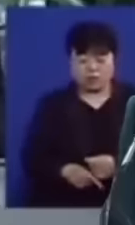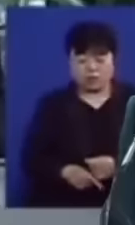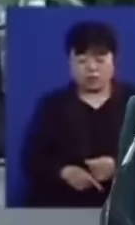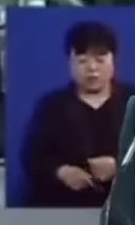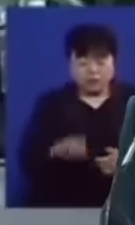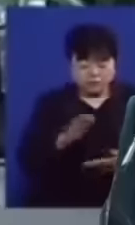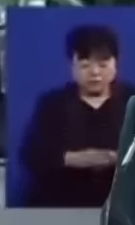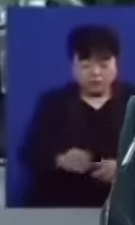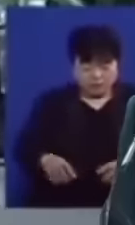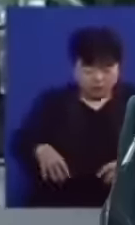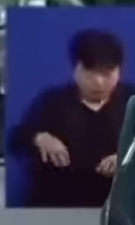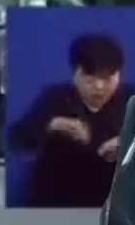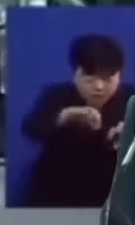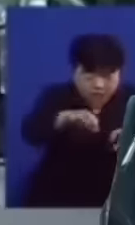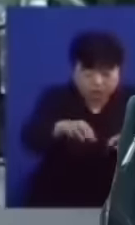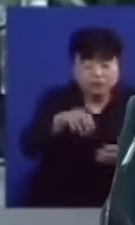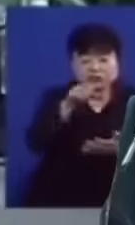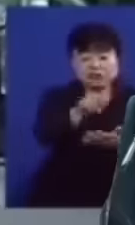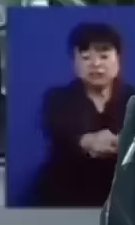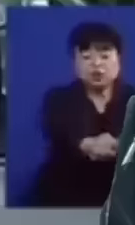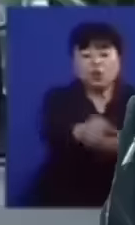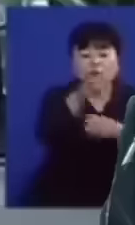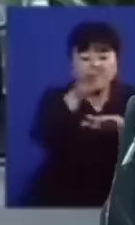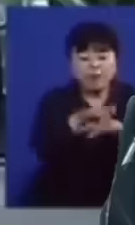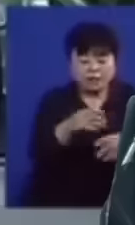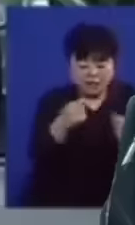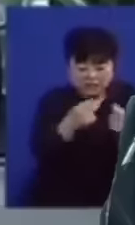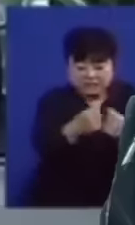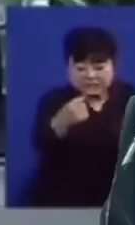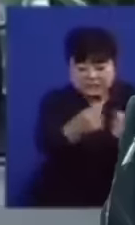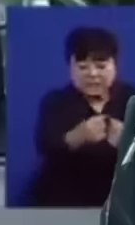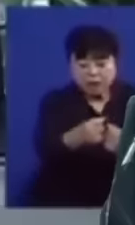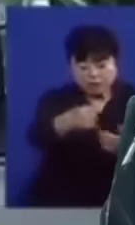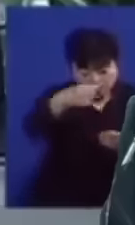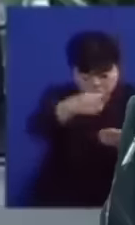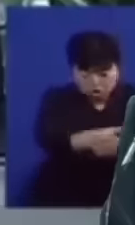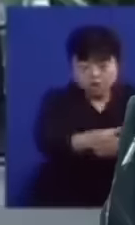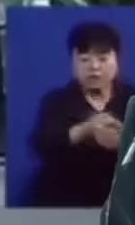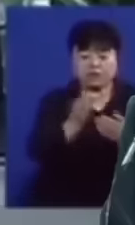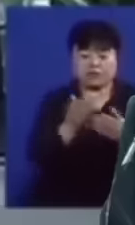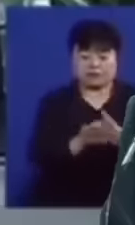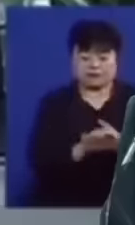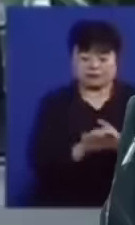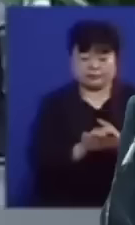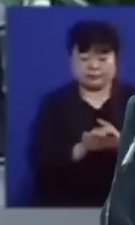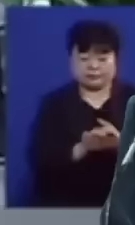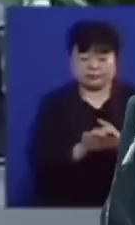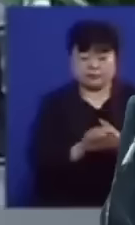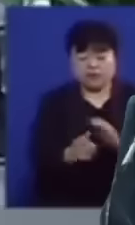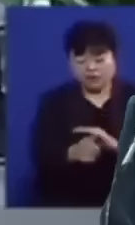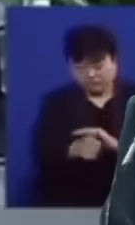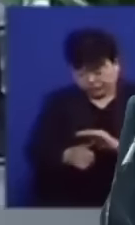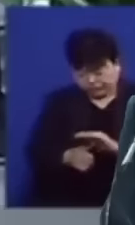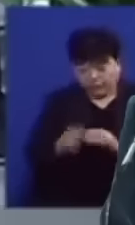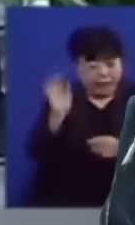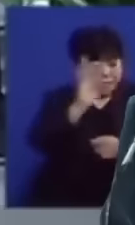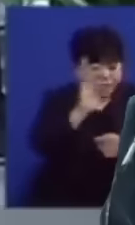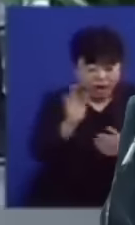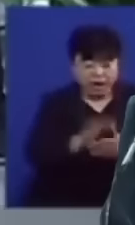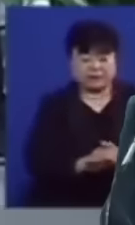정직격적으로 들어가는 것이 침노입니다. 마귀와의 싸움은 결심을 해야 되는 것입니다. 뒤로 물러가면 안